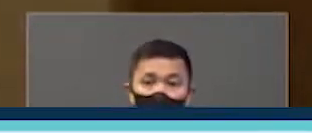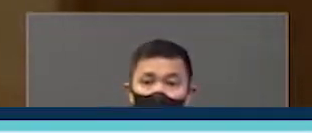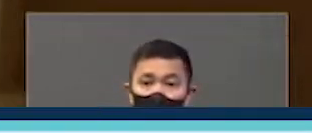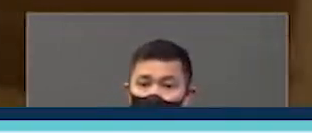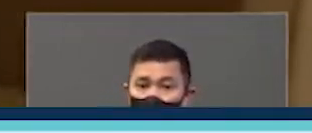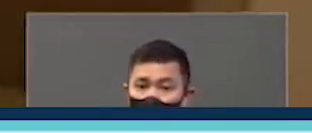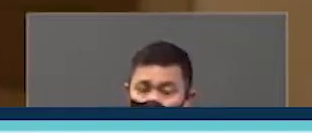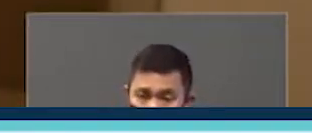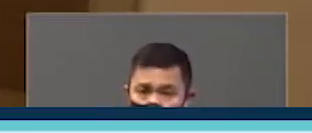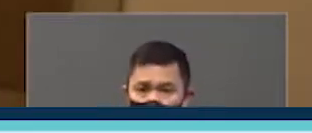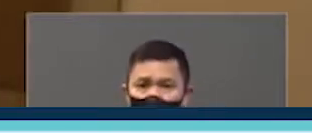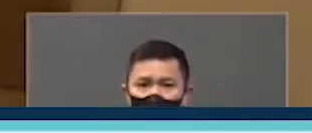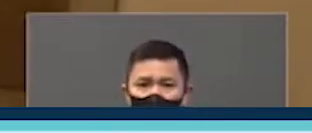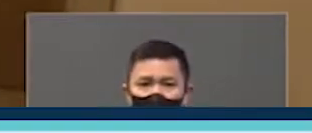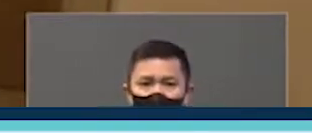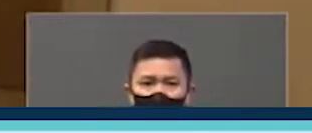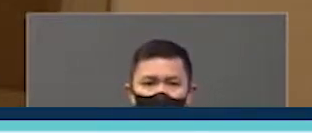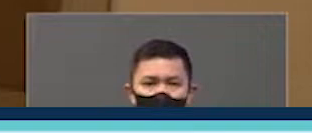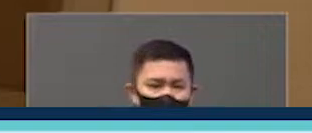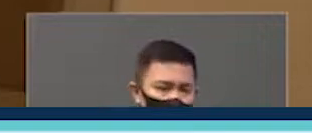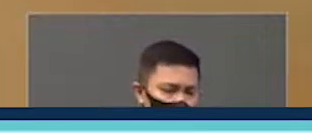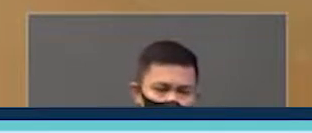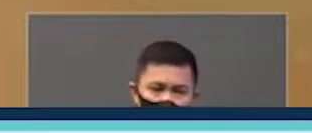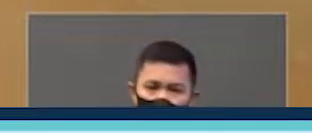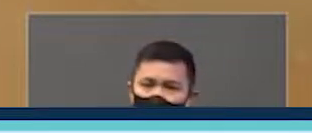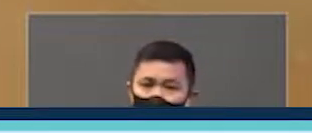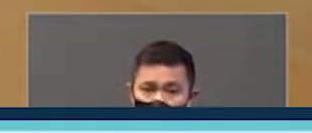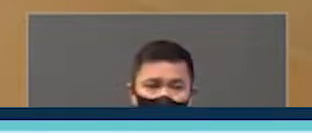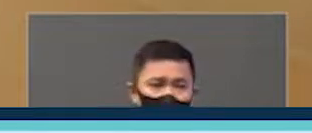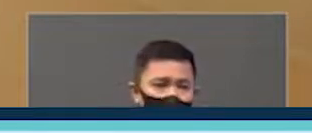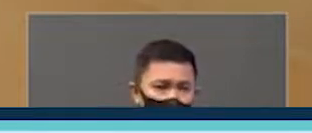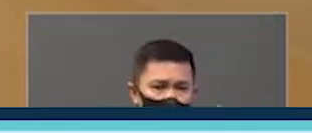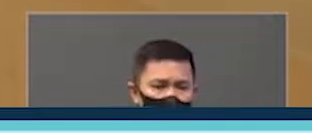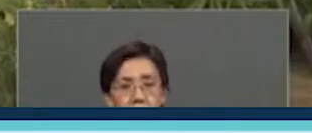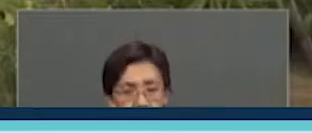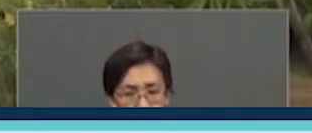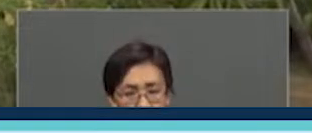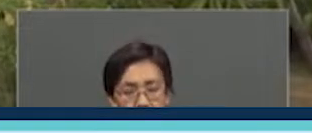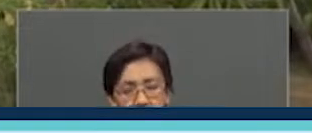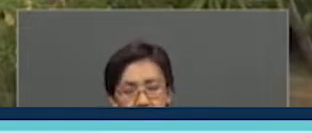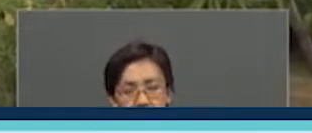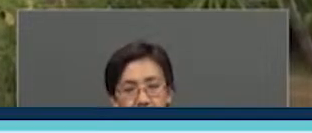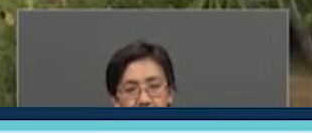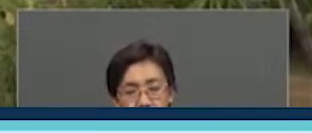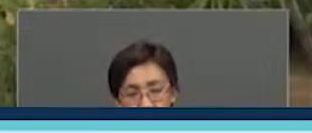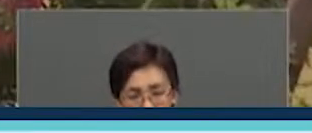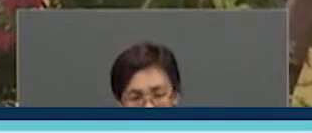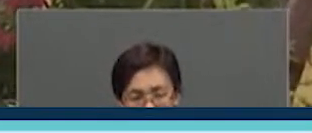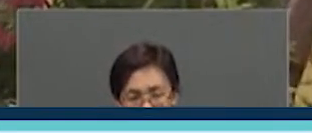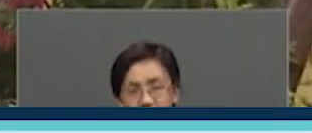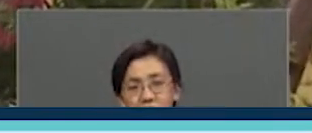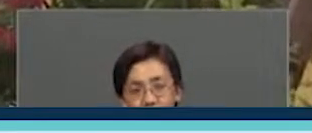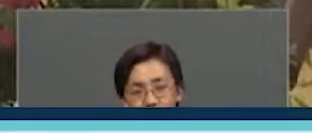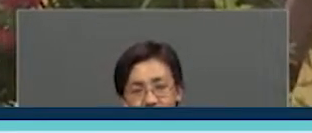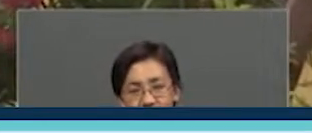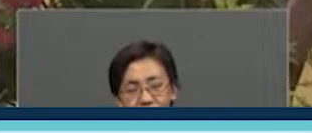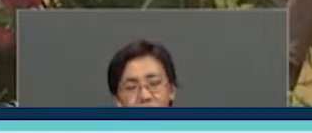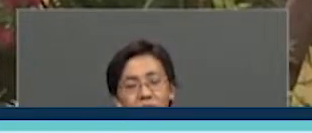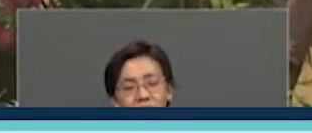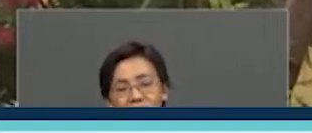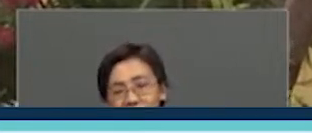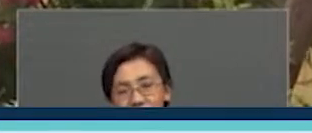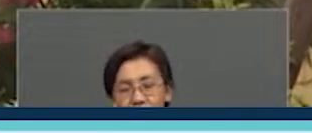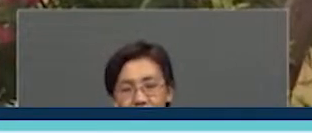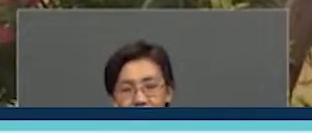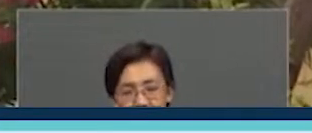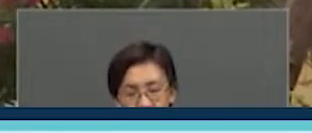ครับสองล้านห้าแสนสี่หมื่น 8366คุณเรือนให้สามารถมีที่พักทิงมีที่อยู่อาศัยที่มีราคา